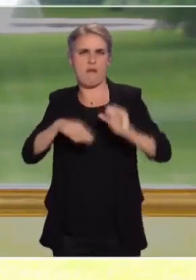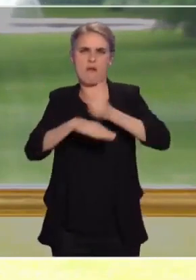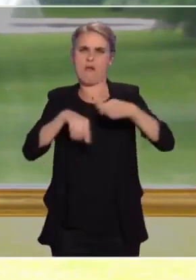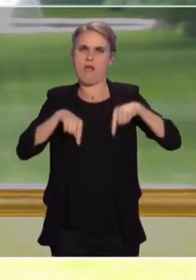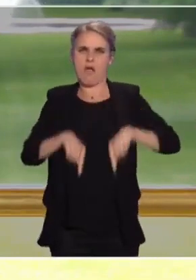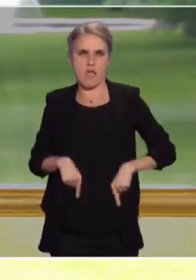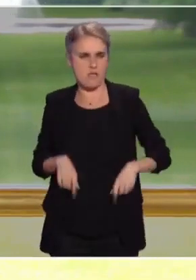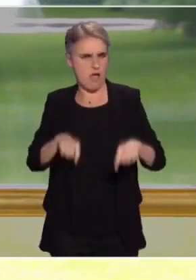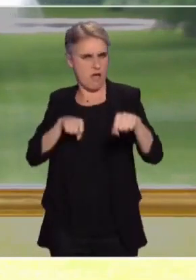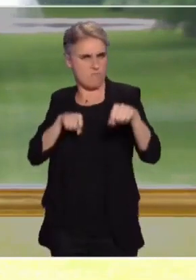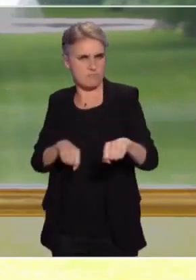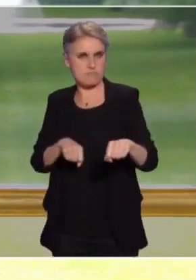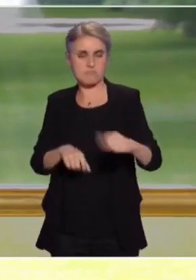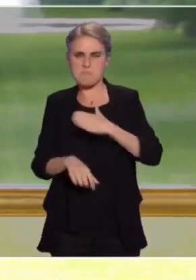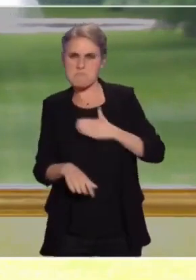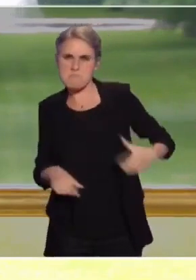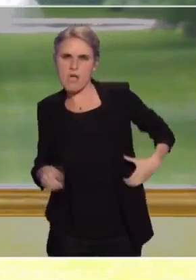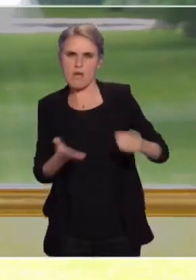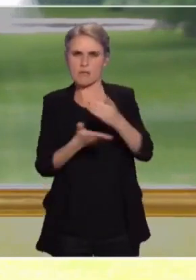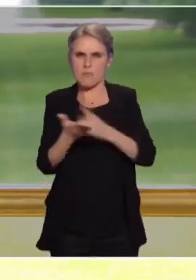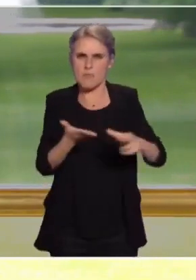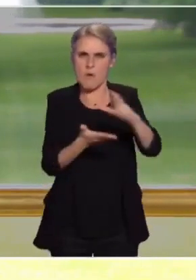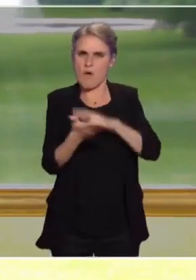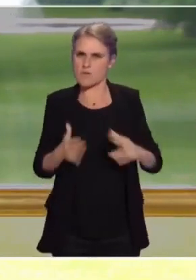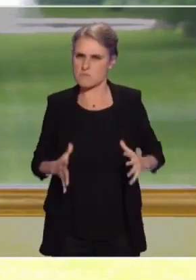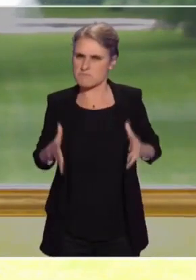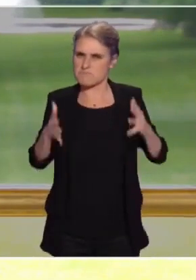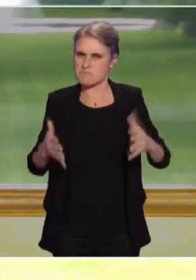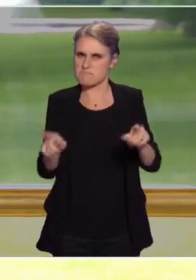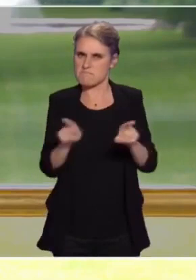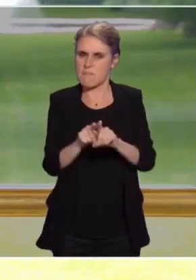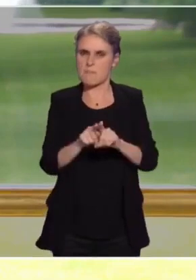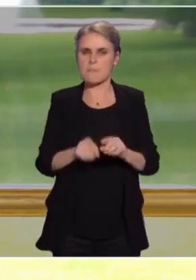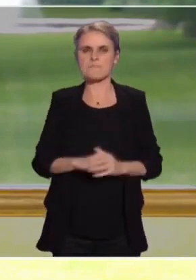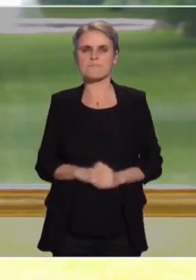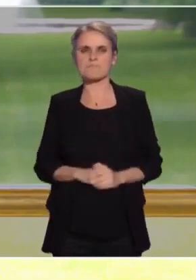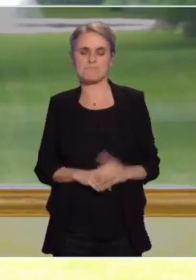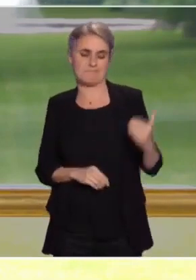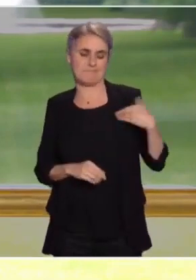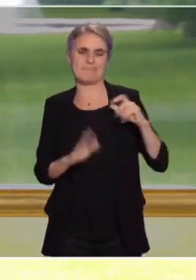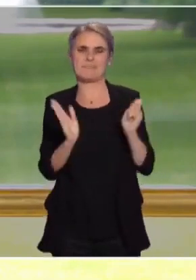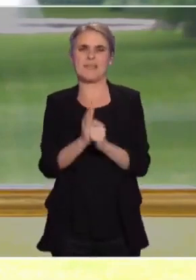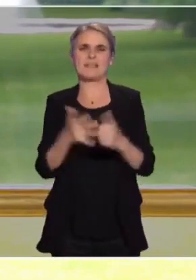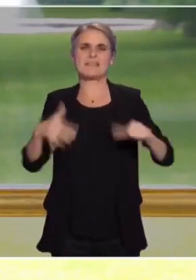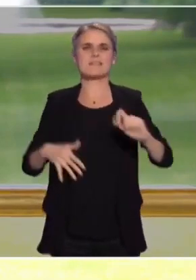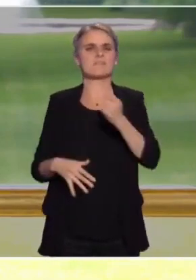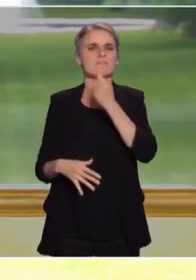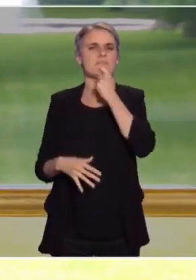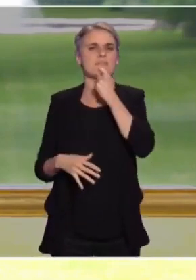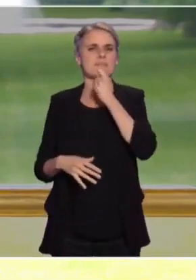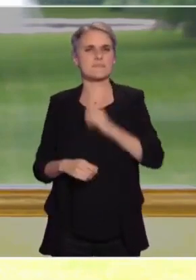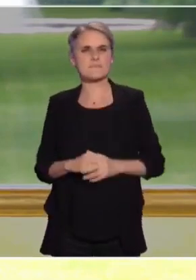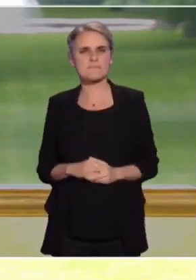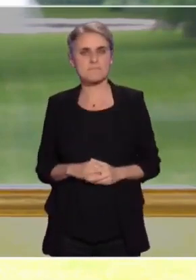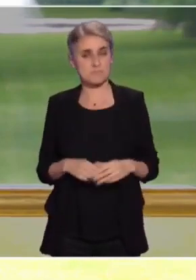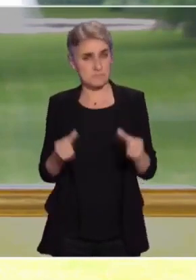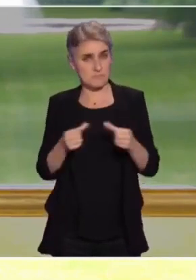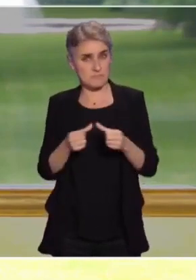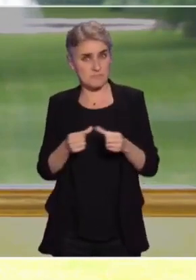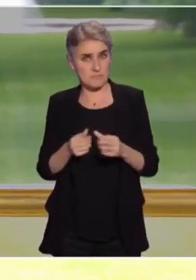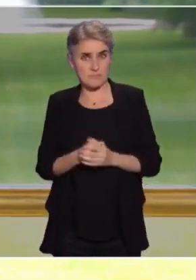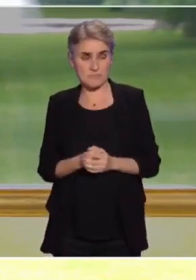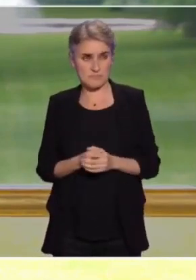les élus de terrain se sont engagés le 16 mars nous avons fait le choix